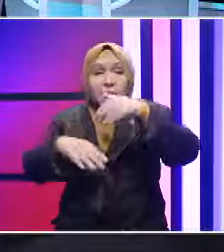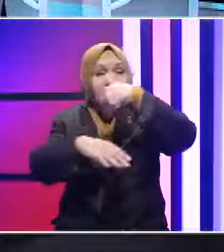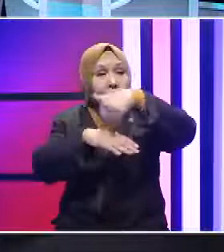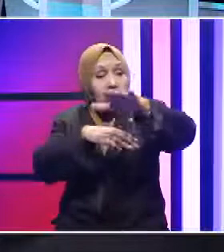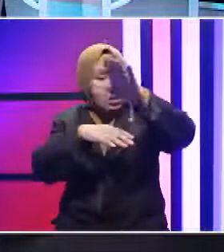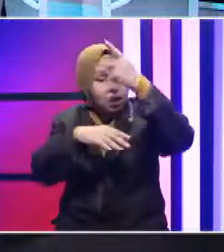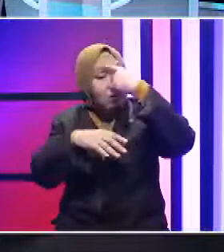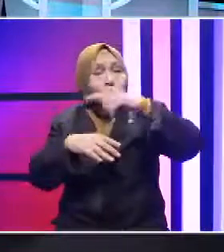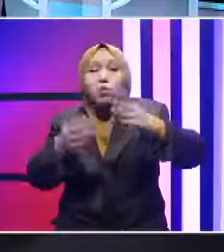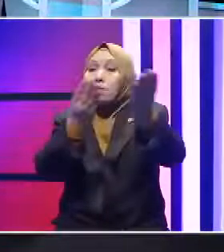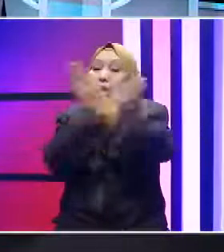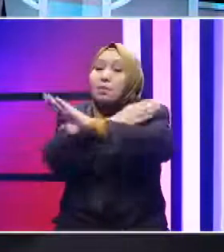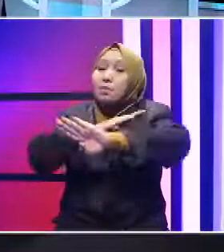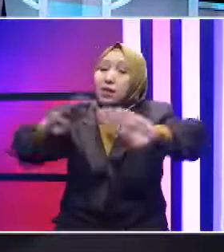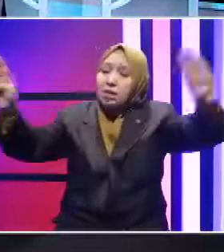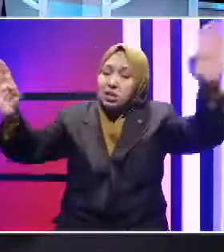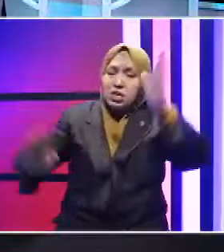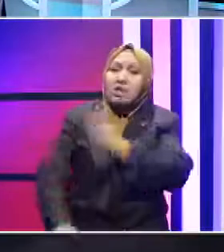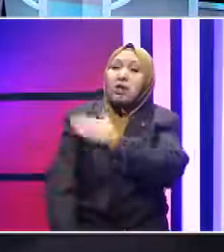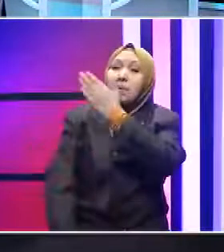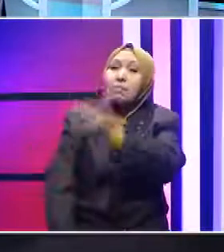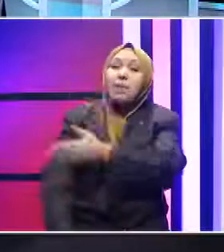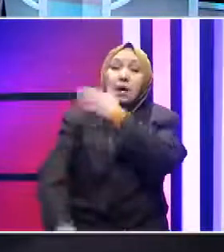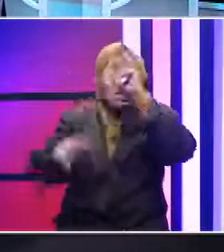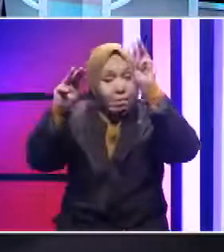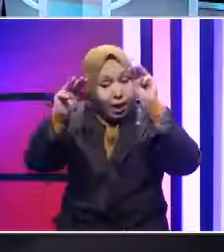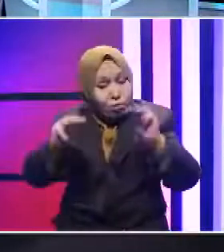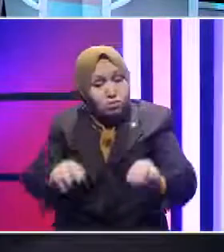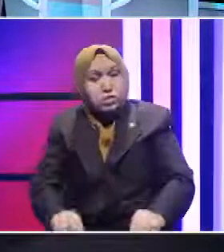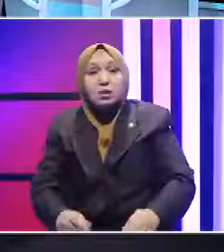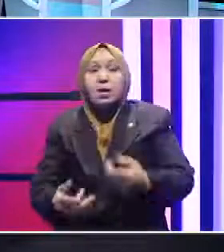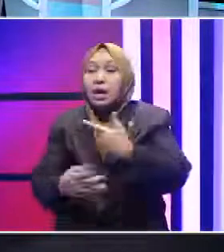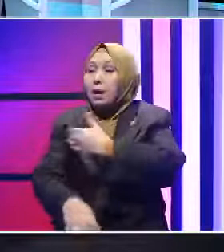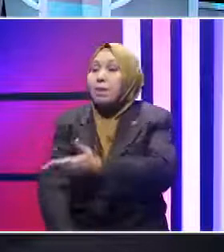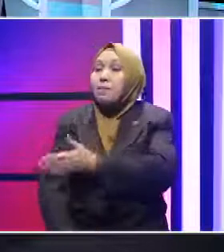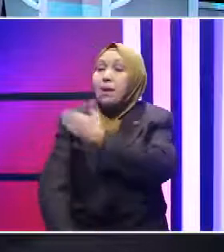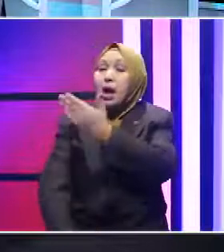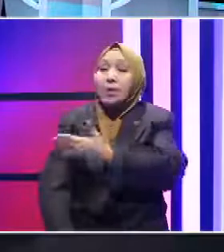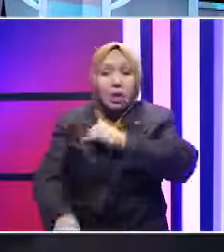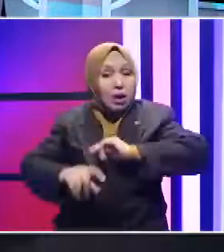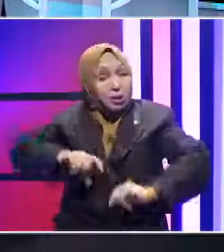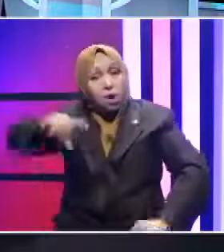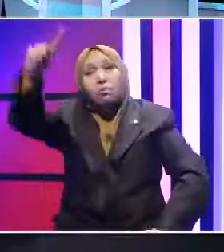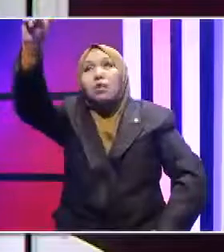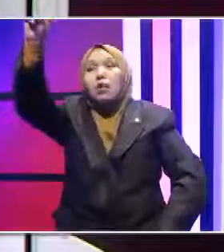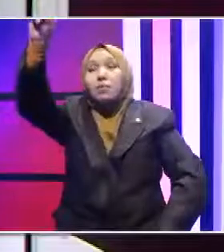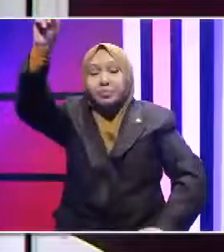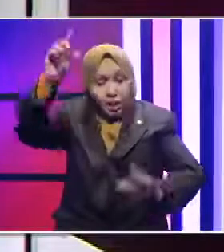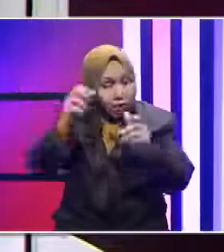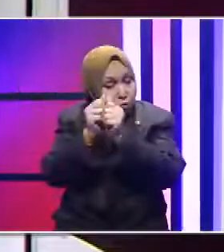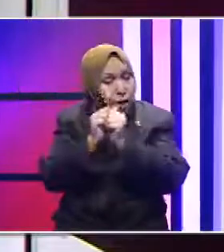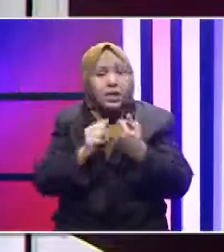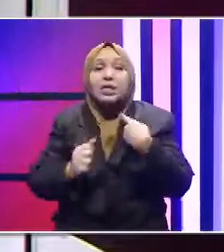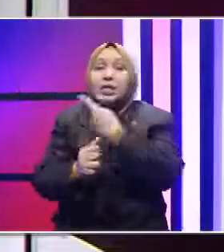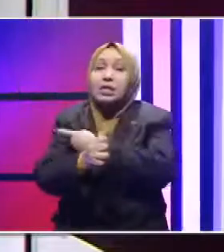diutus untuk membebaskan kehambaan kepada manusia, kepada kehambaan kepada yang Esa. Dan mari sama-sama kita